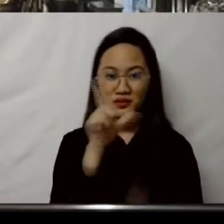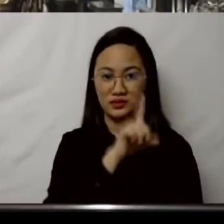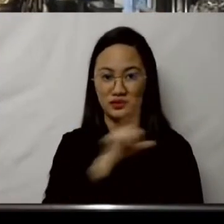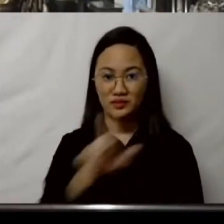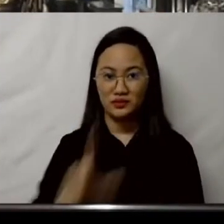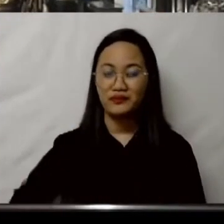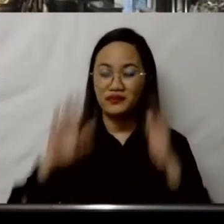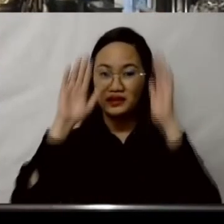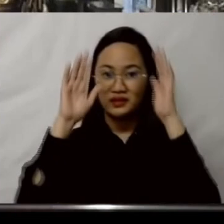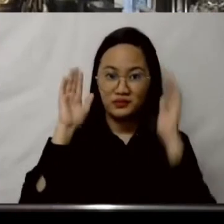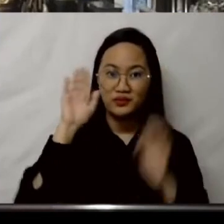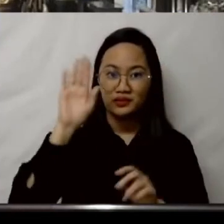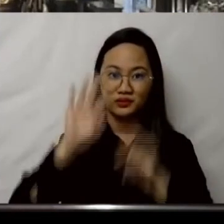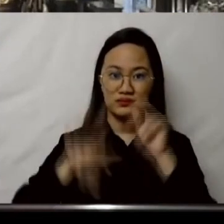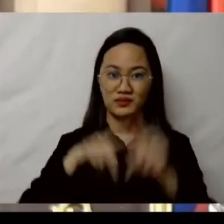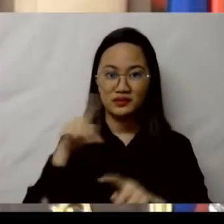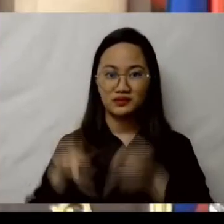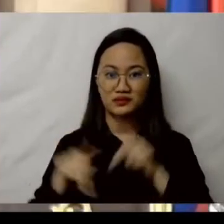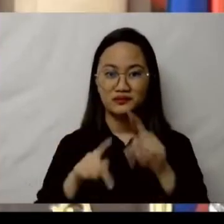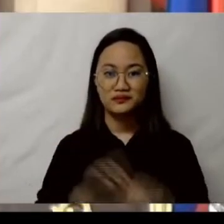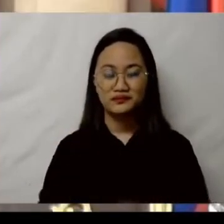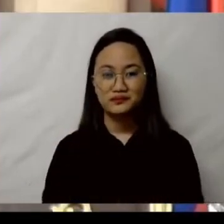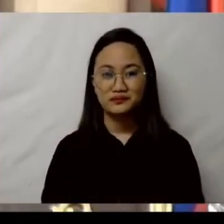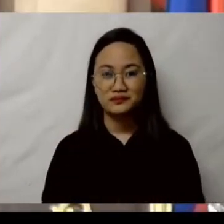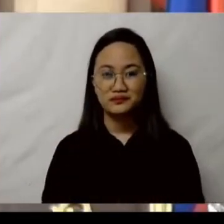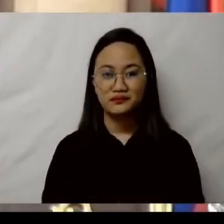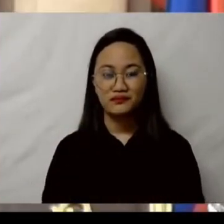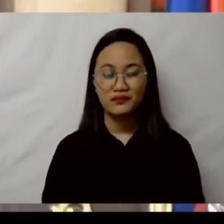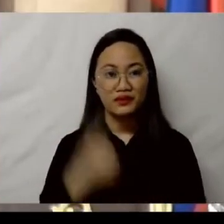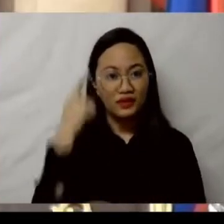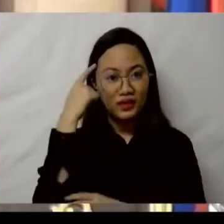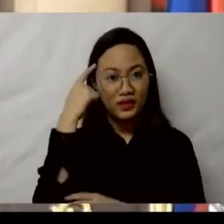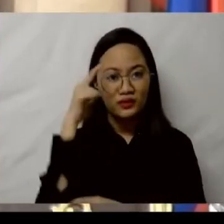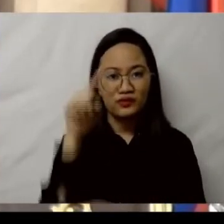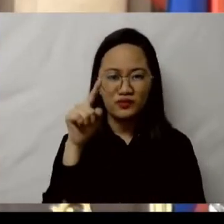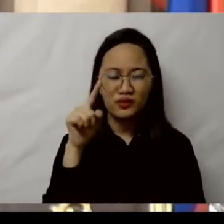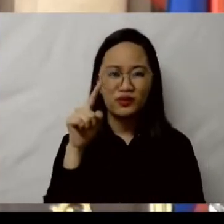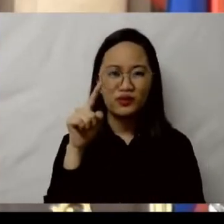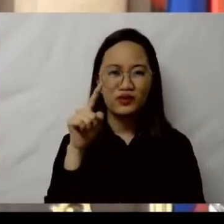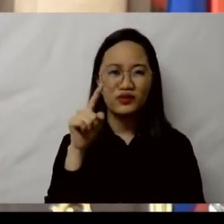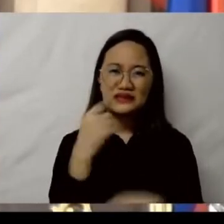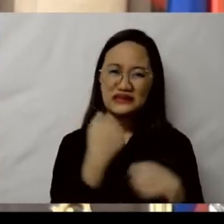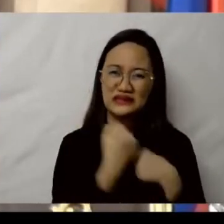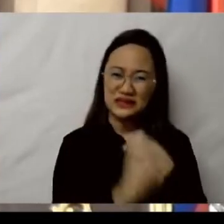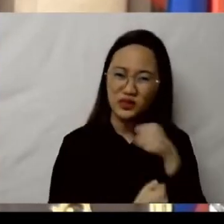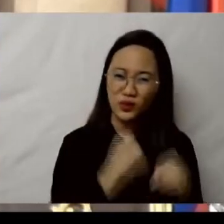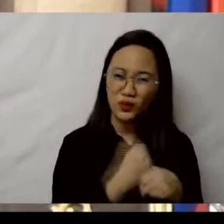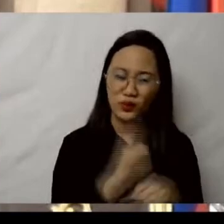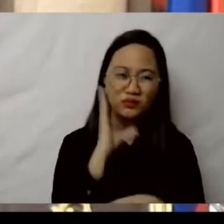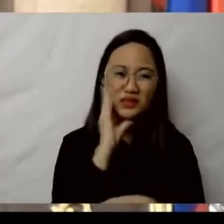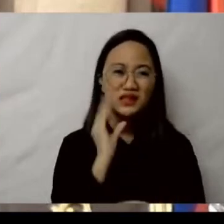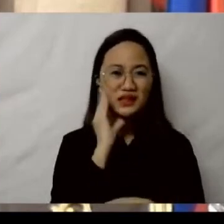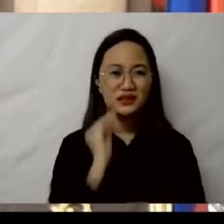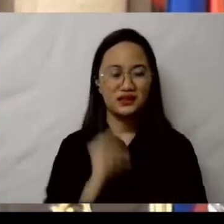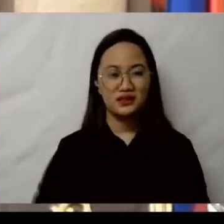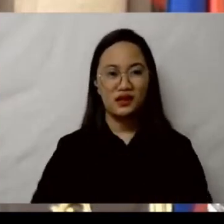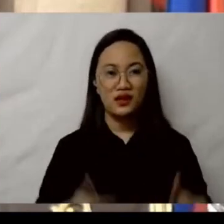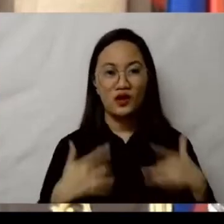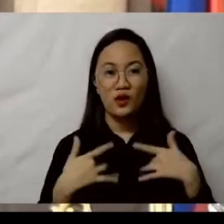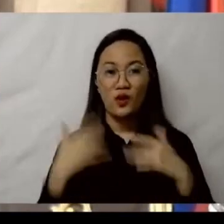iyong bayan. Para sa mga may matinding pinagdaraanan sa buhay, makadama nawa sila